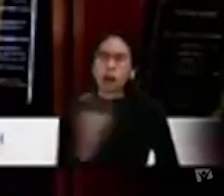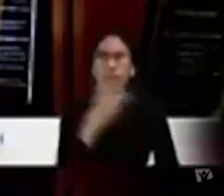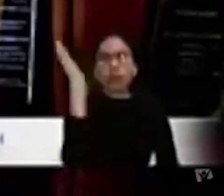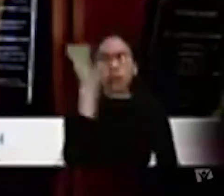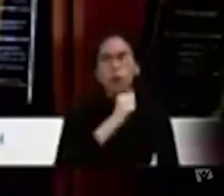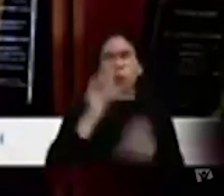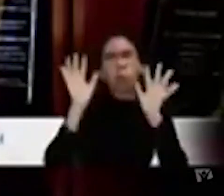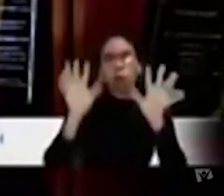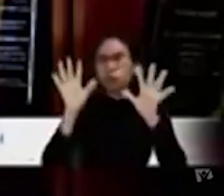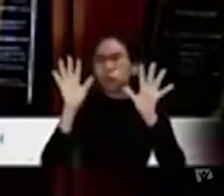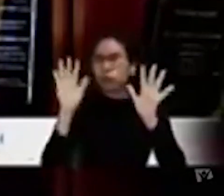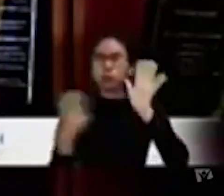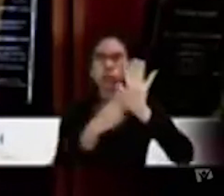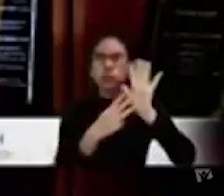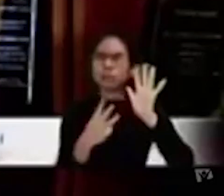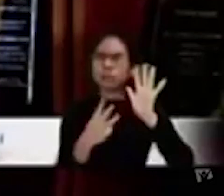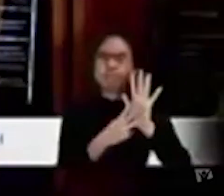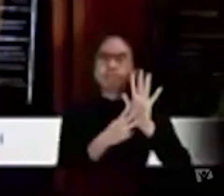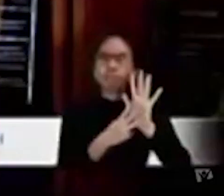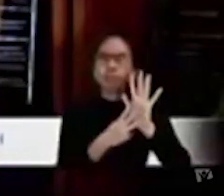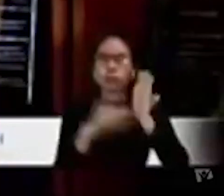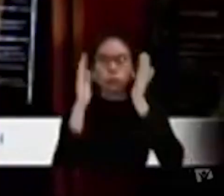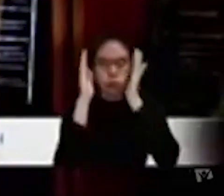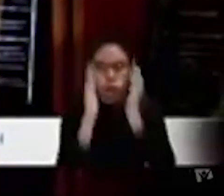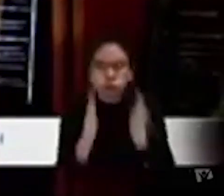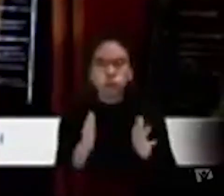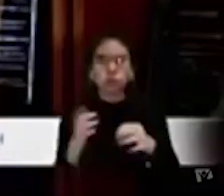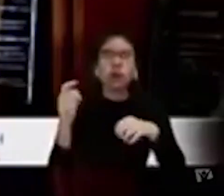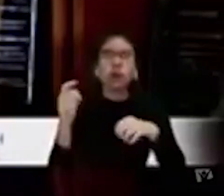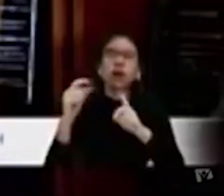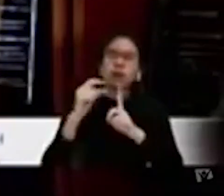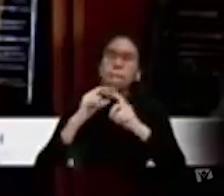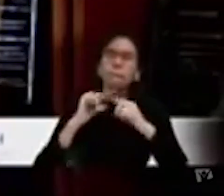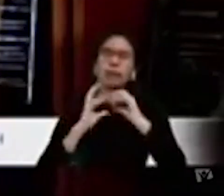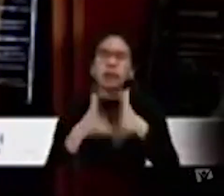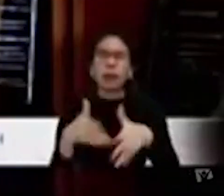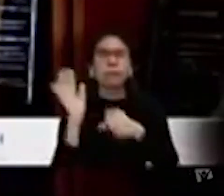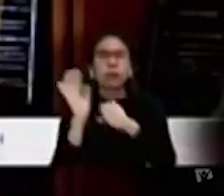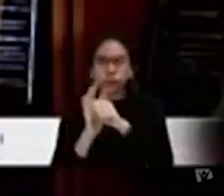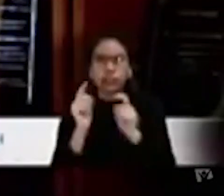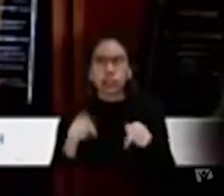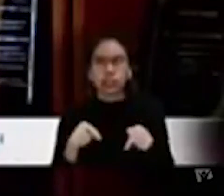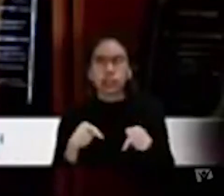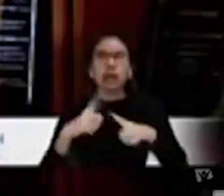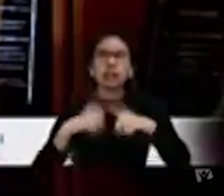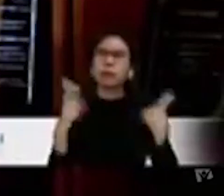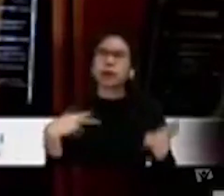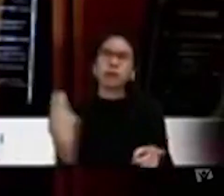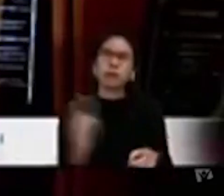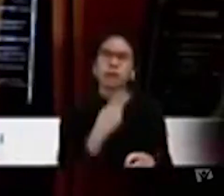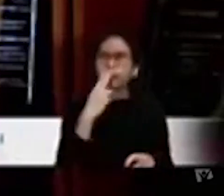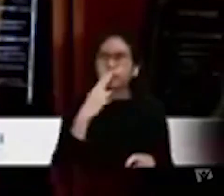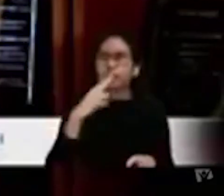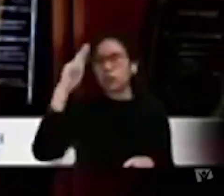rintangan, terutama di masa pandemi COVID-19 ini. Tetapi kami percaya Tuhan selalu